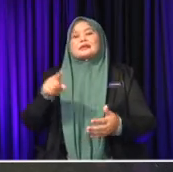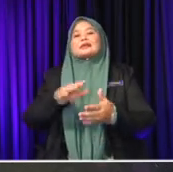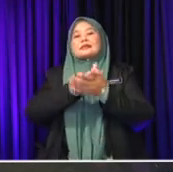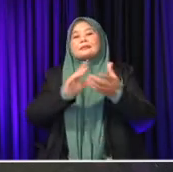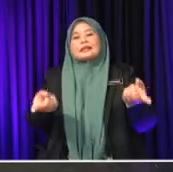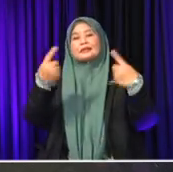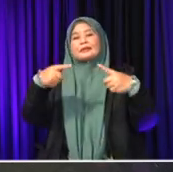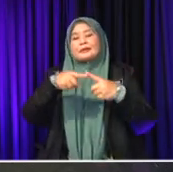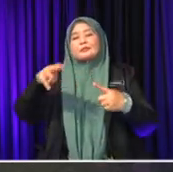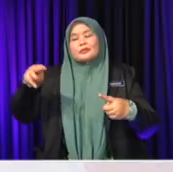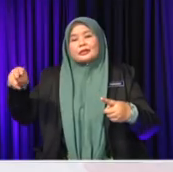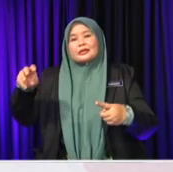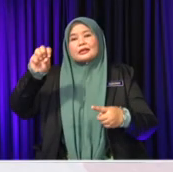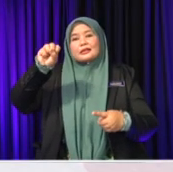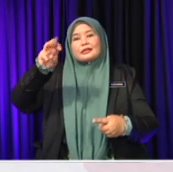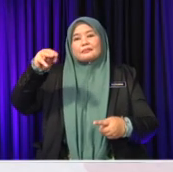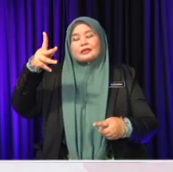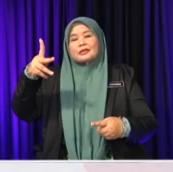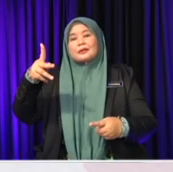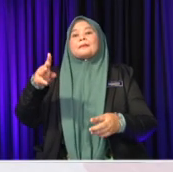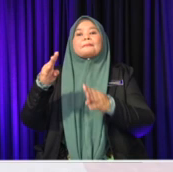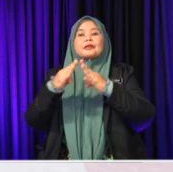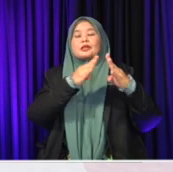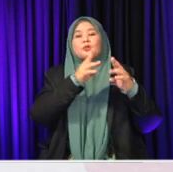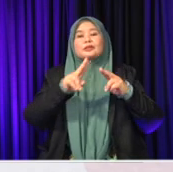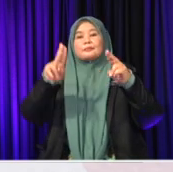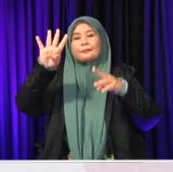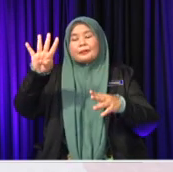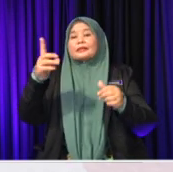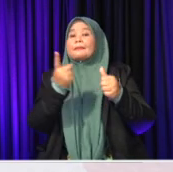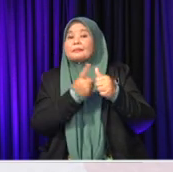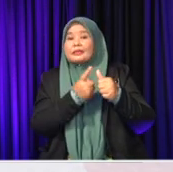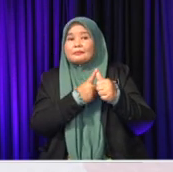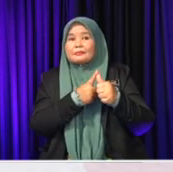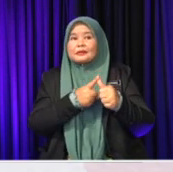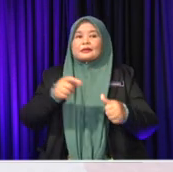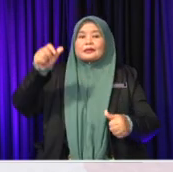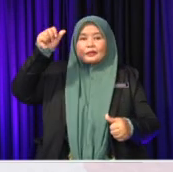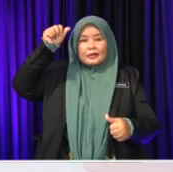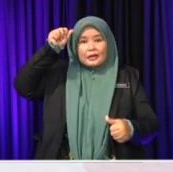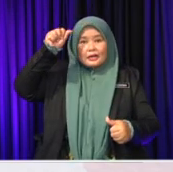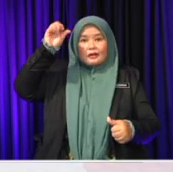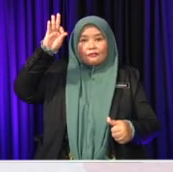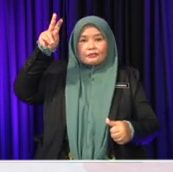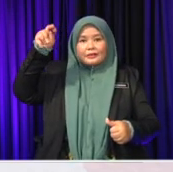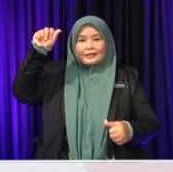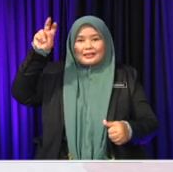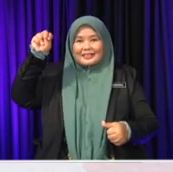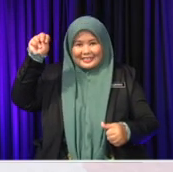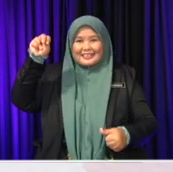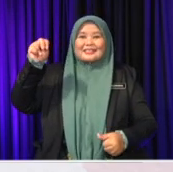murid-murid Dari sng bandar Utama 4 Petaling Jaya yang pertama AFNEI Apa kabar AFNEI